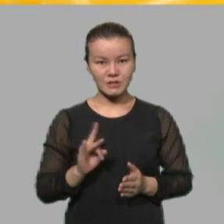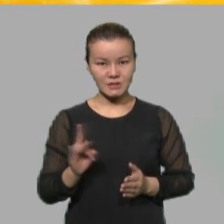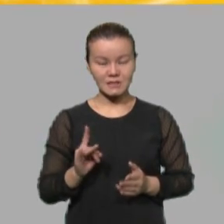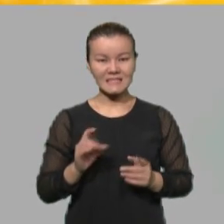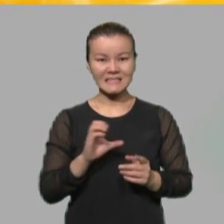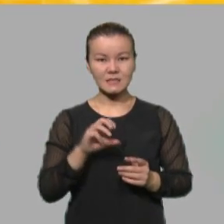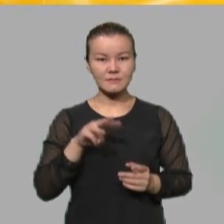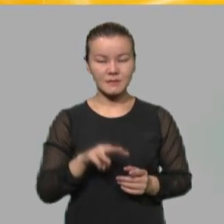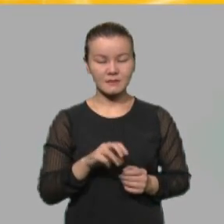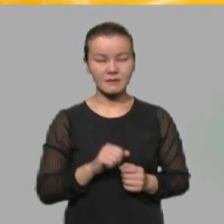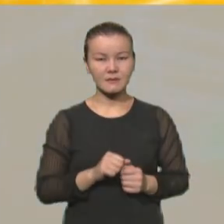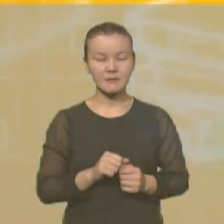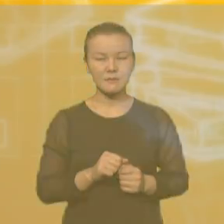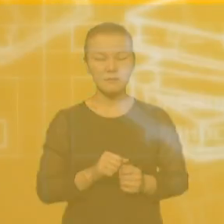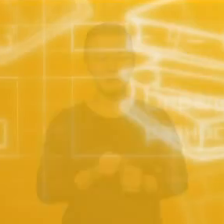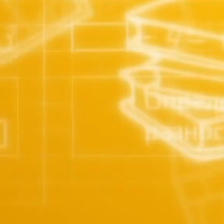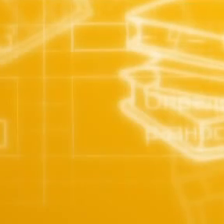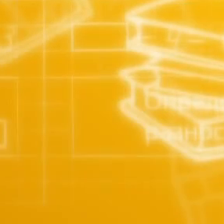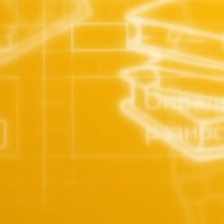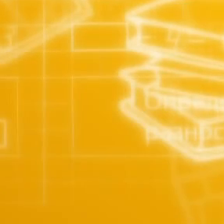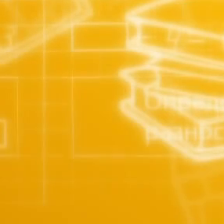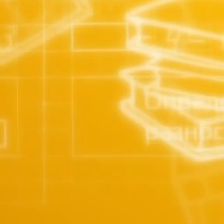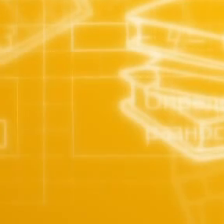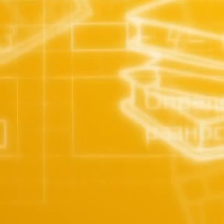величины в сантиметрах.